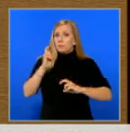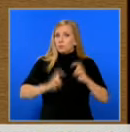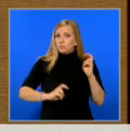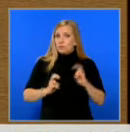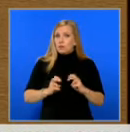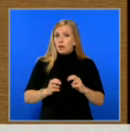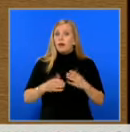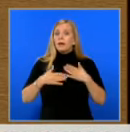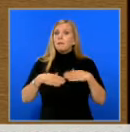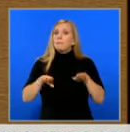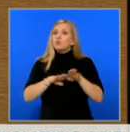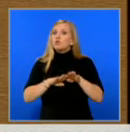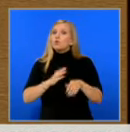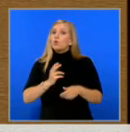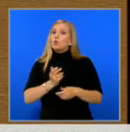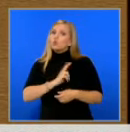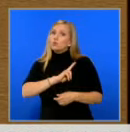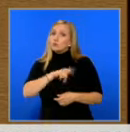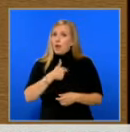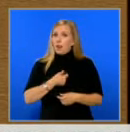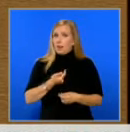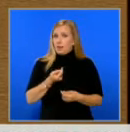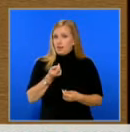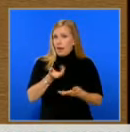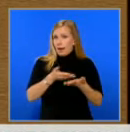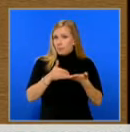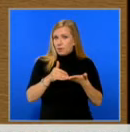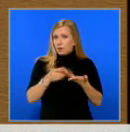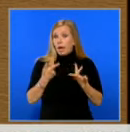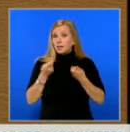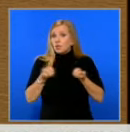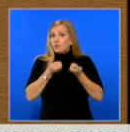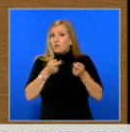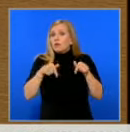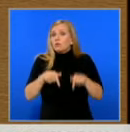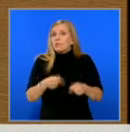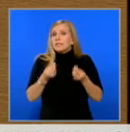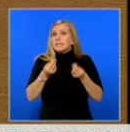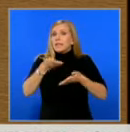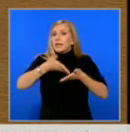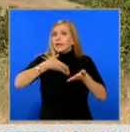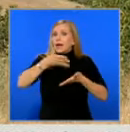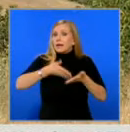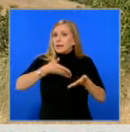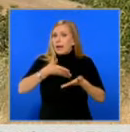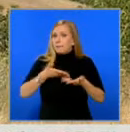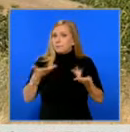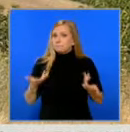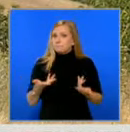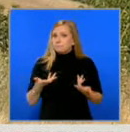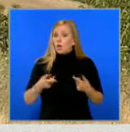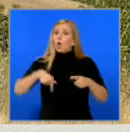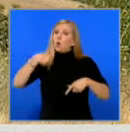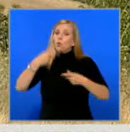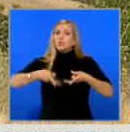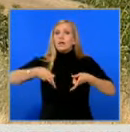има и социален елемент как ще се отрази това на цените на хляба и хлебните продукти предстои утре